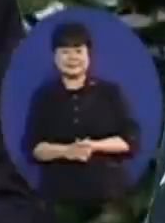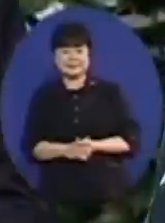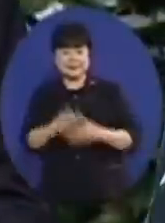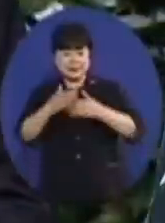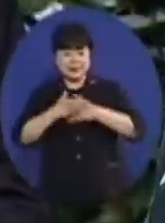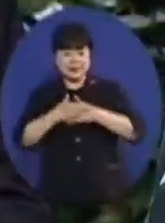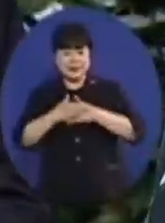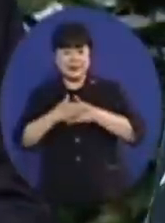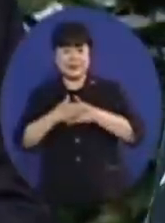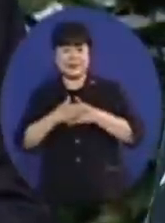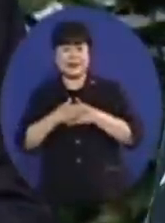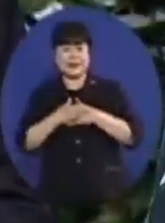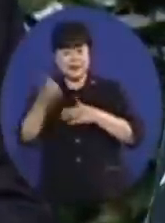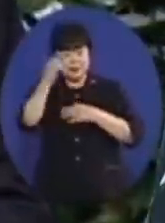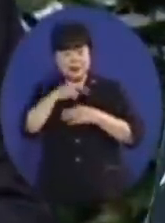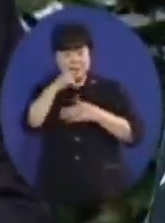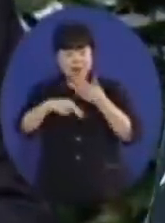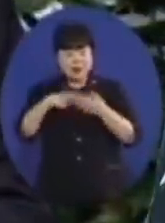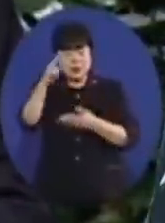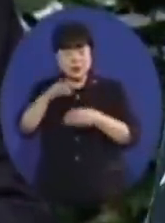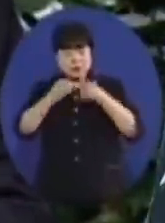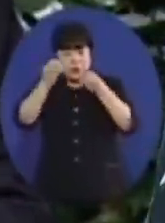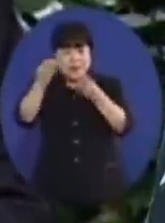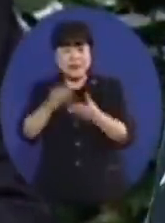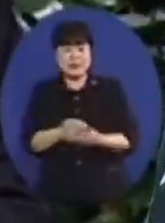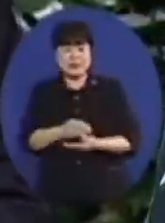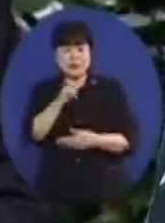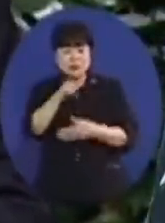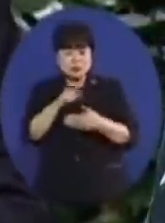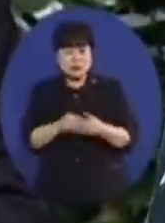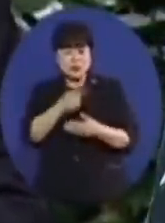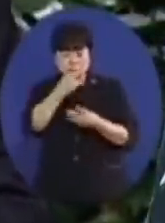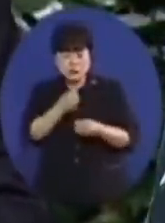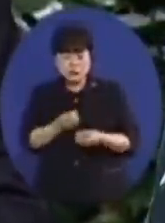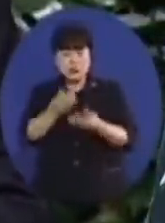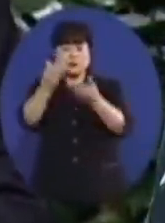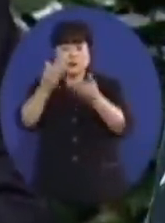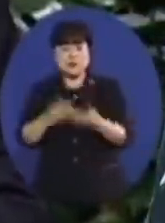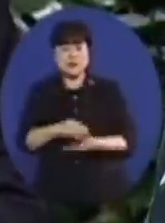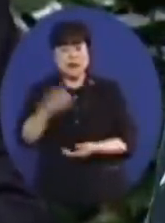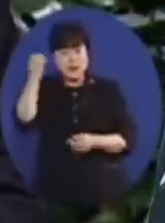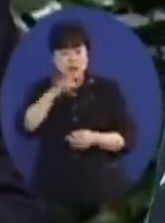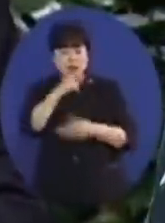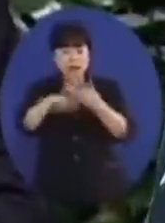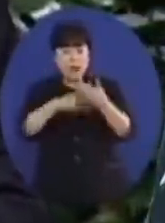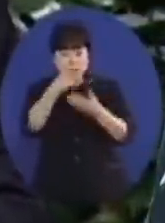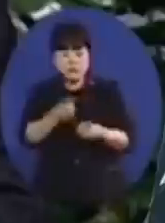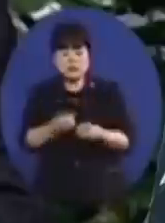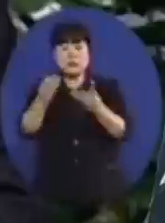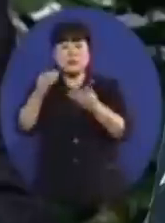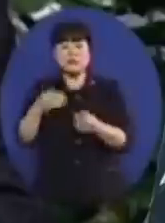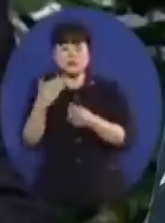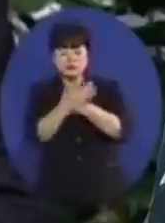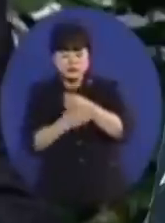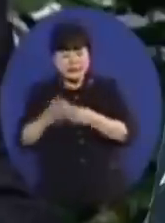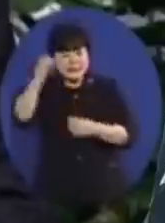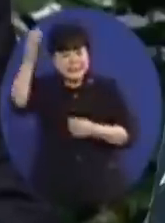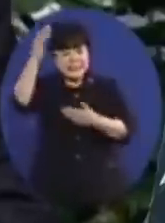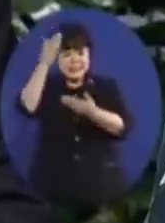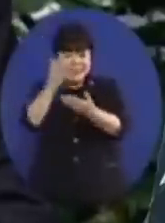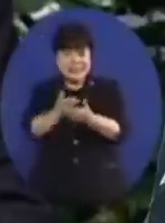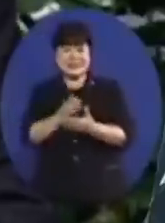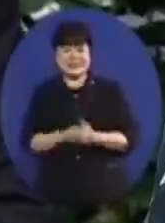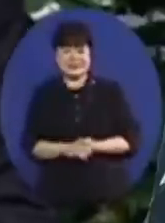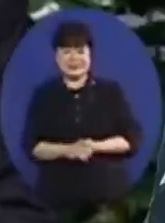내 영혼아 야훼를 소중하러 내 속에 있는 것들을 다 가슴 모를 성숙하라 내 영혼아 야훼를 성취하며 그 모든 은택을 잊지